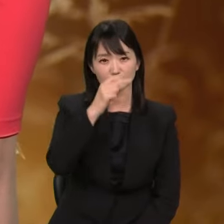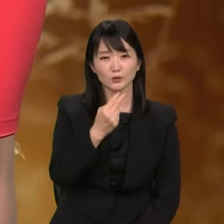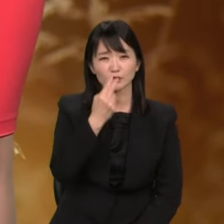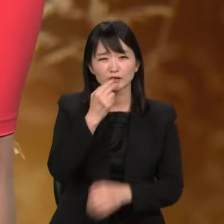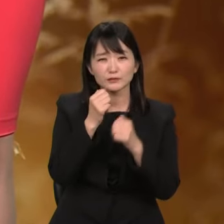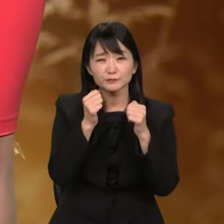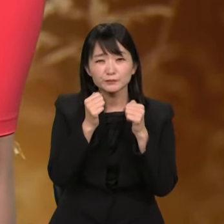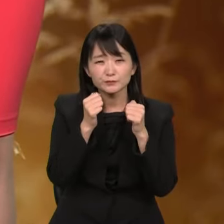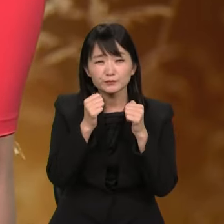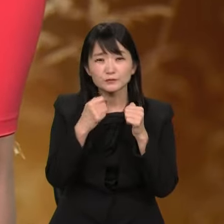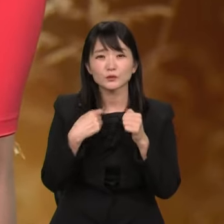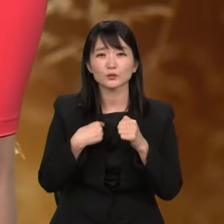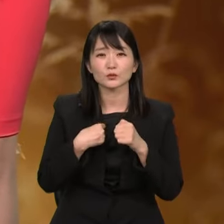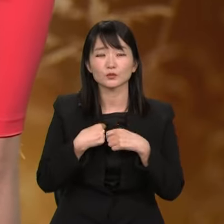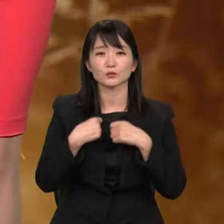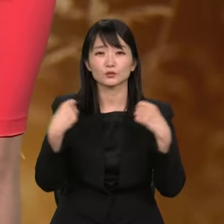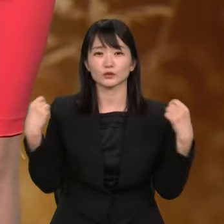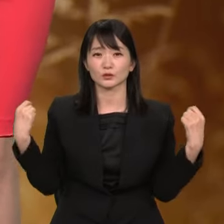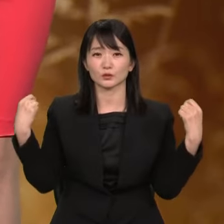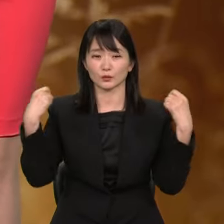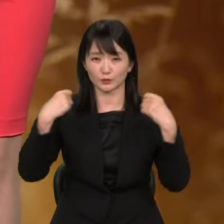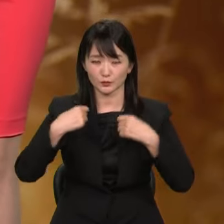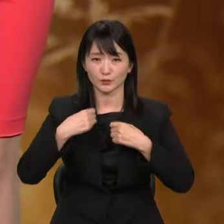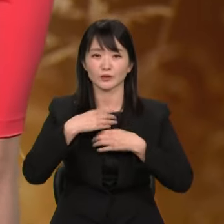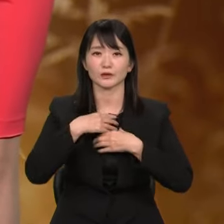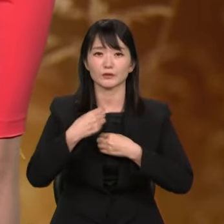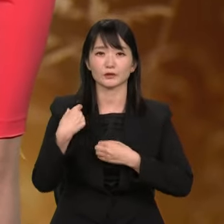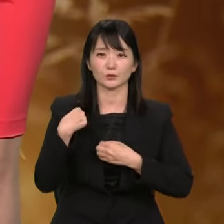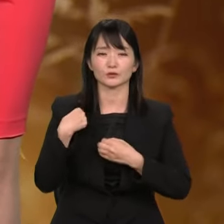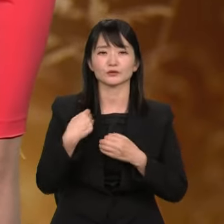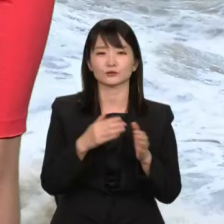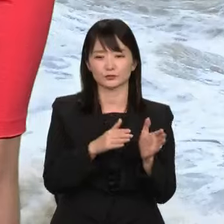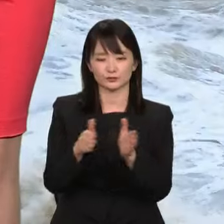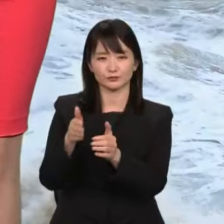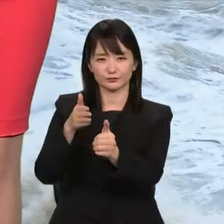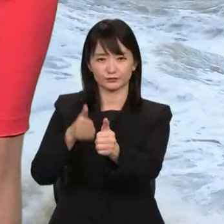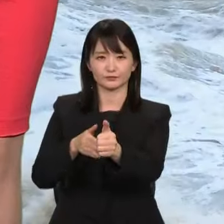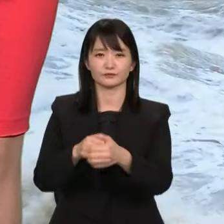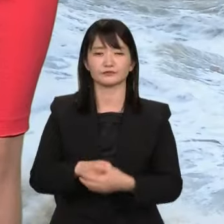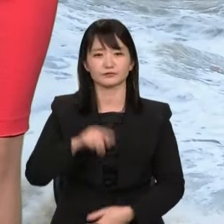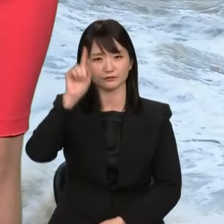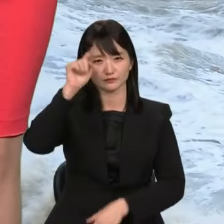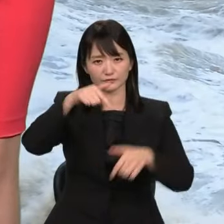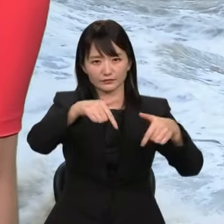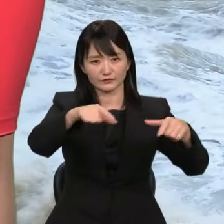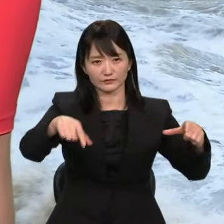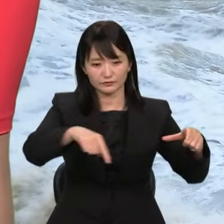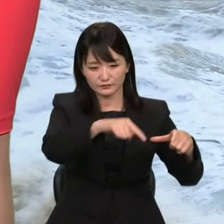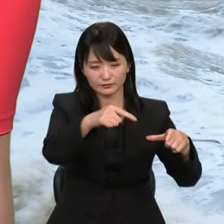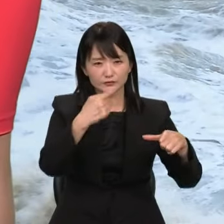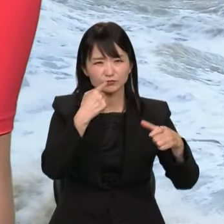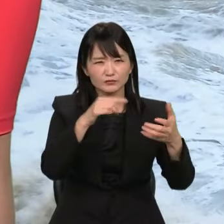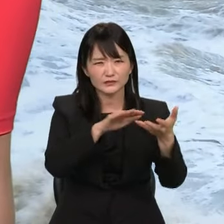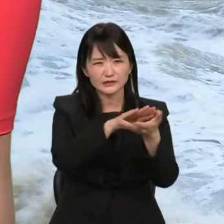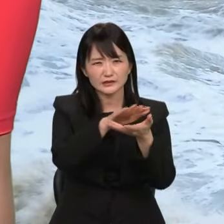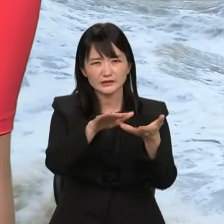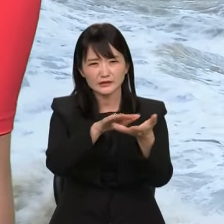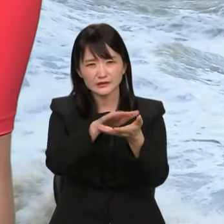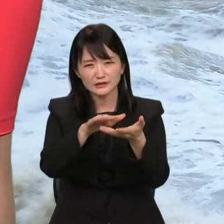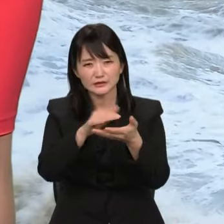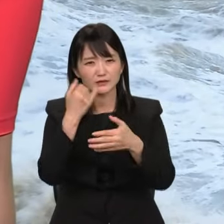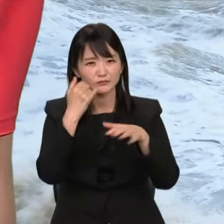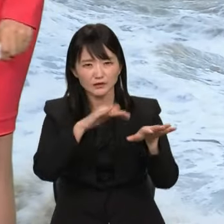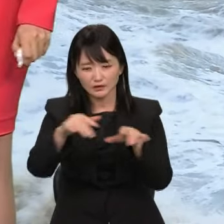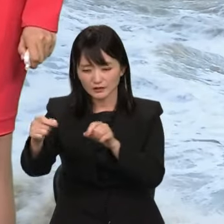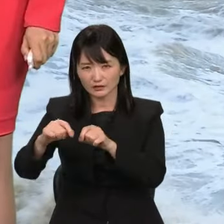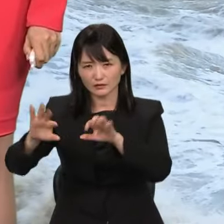아침까지는 공기가 차가운 만큼 입고 벗기 편한 외투를 챙기시기 바랍니다. 내일 서쪽 내륙은 짙은 안개가 끼겠고요.